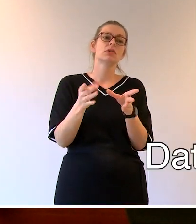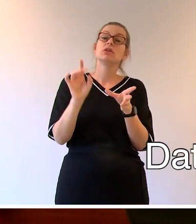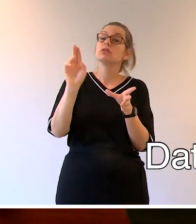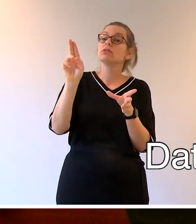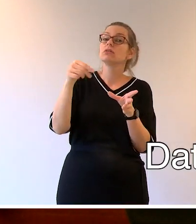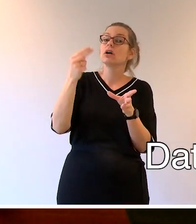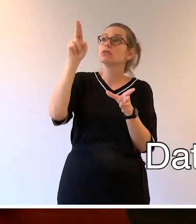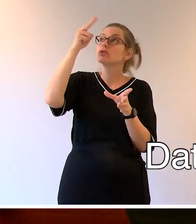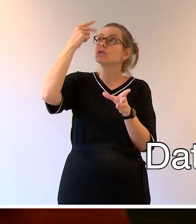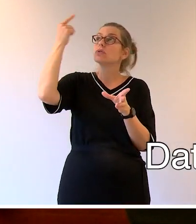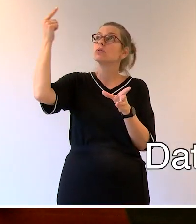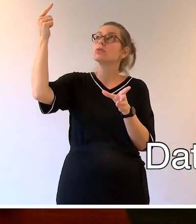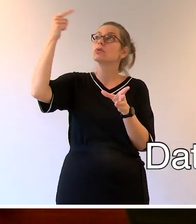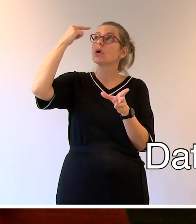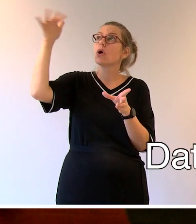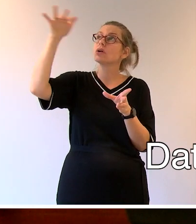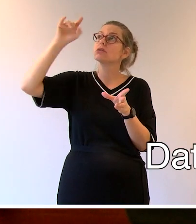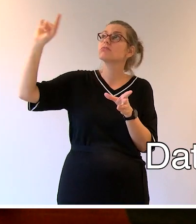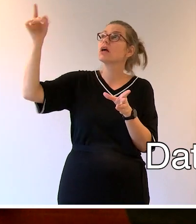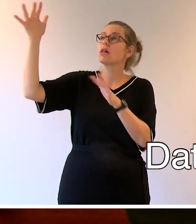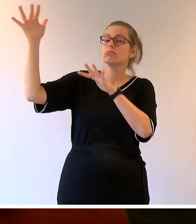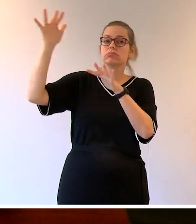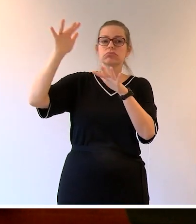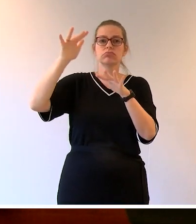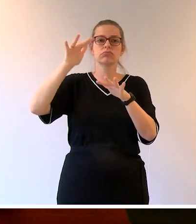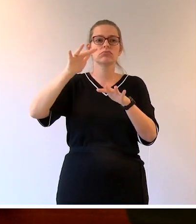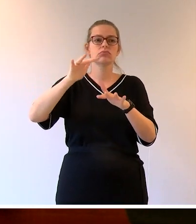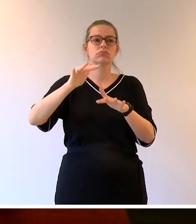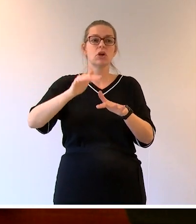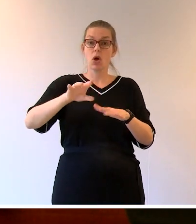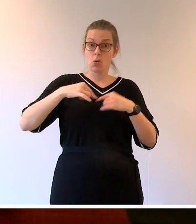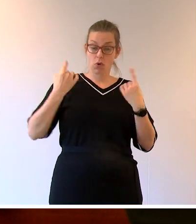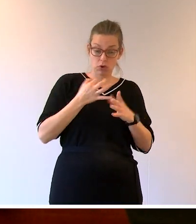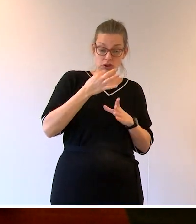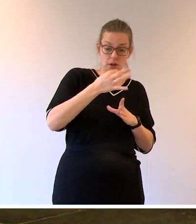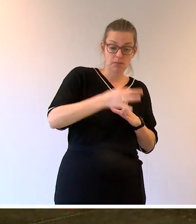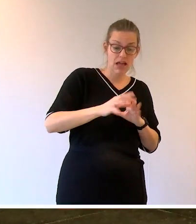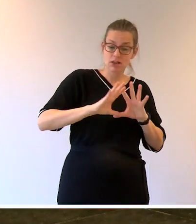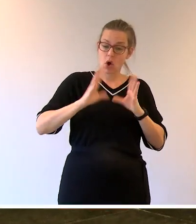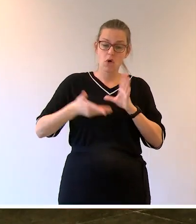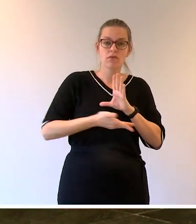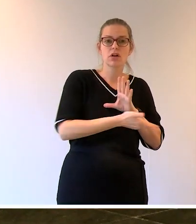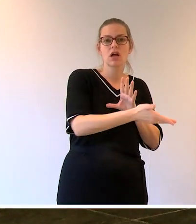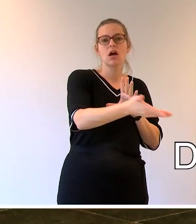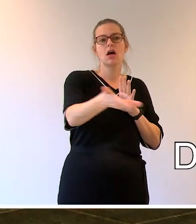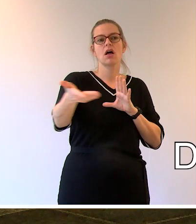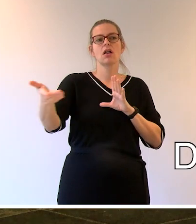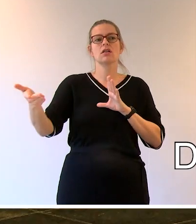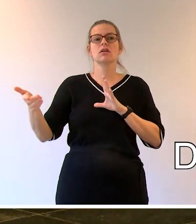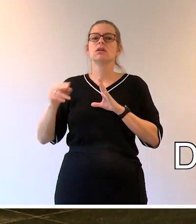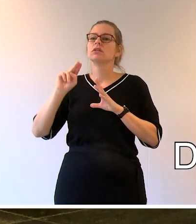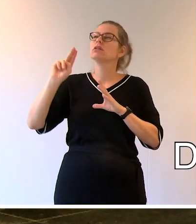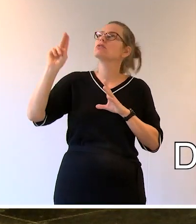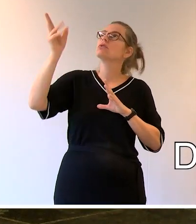uw koninkrijk spoedig komen zal op onze plaats en overal, dat